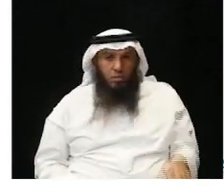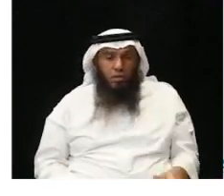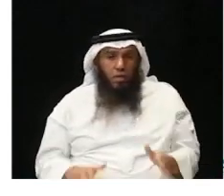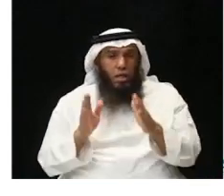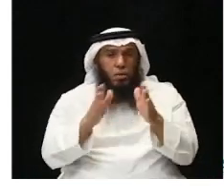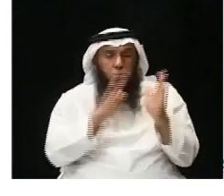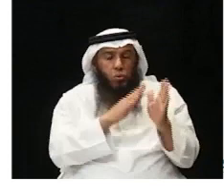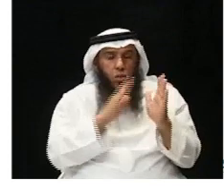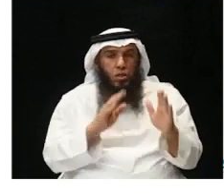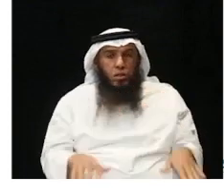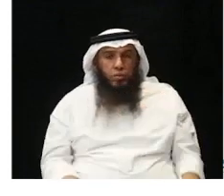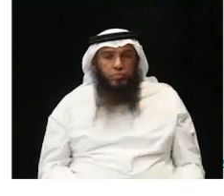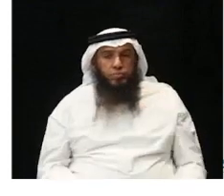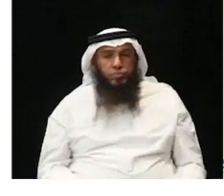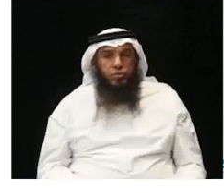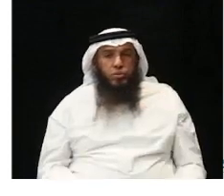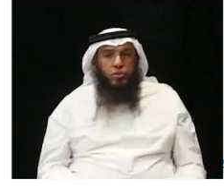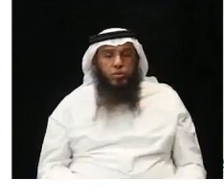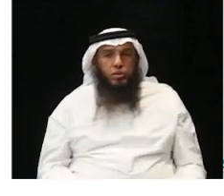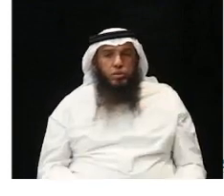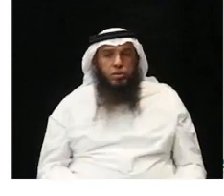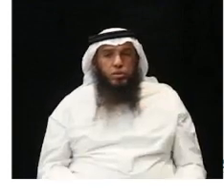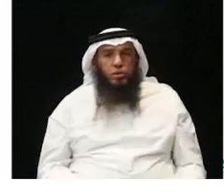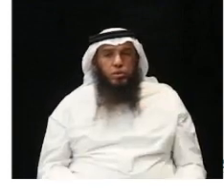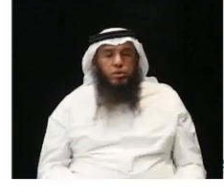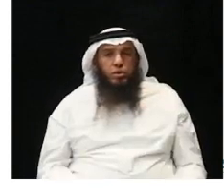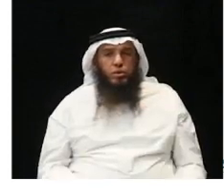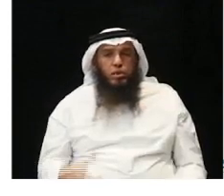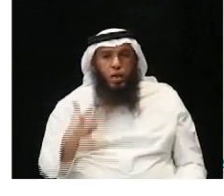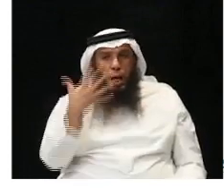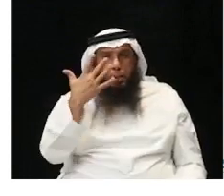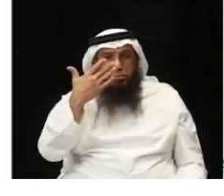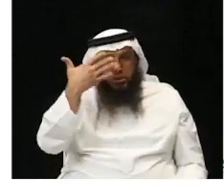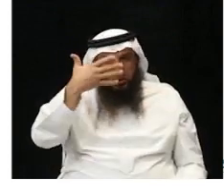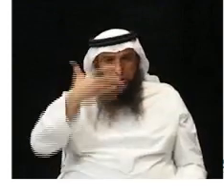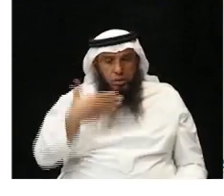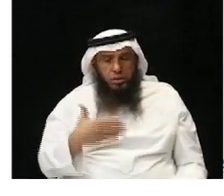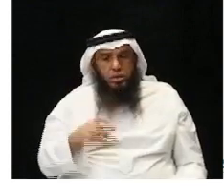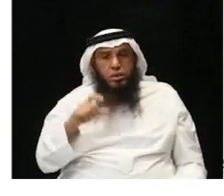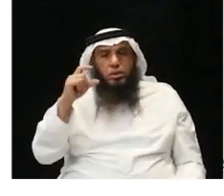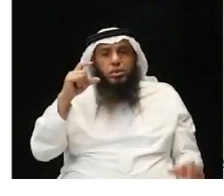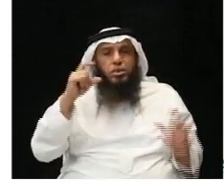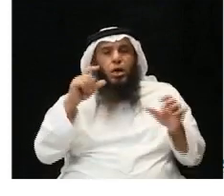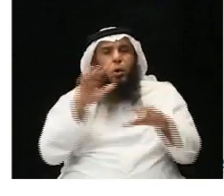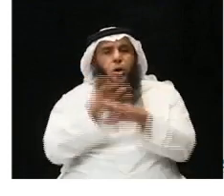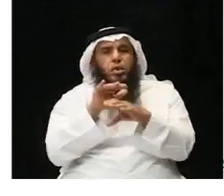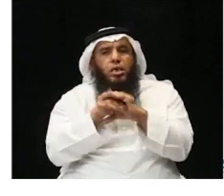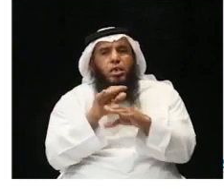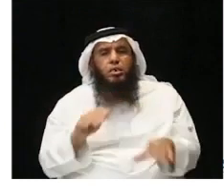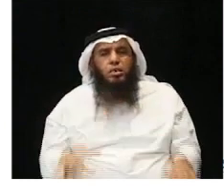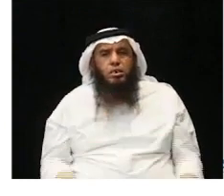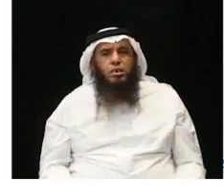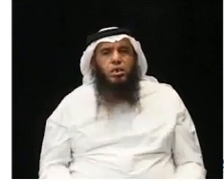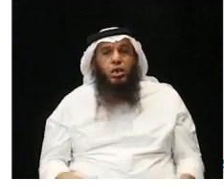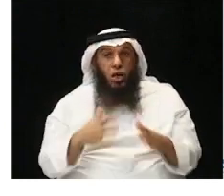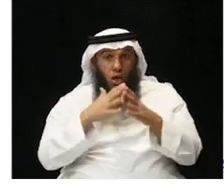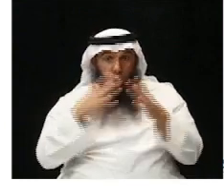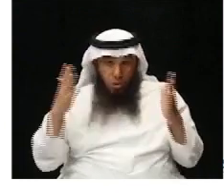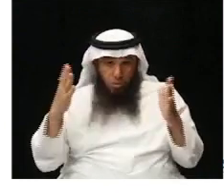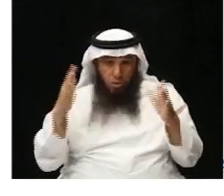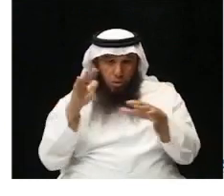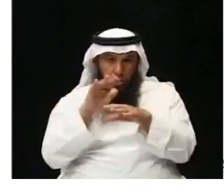الموضوع الآخر وهو في الشريحة رقم 5 دلائل ووصايا. أكبر